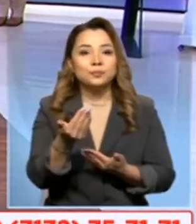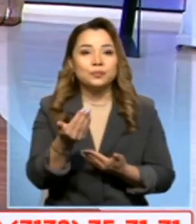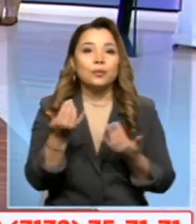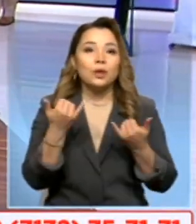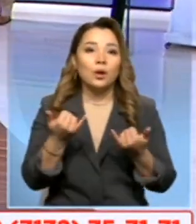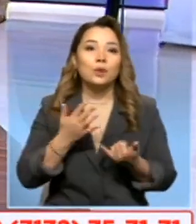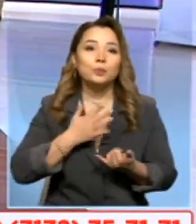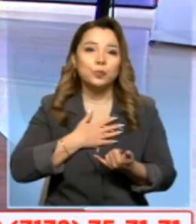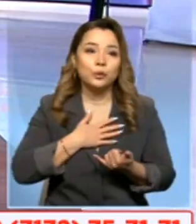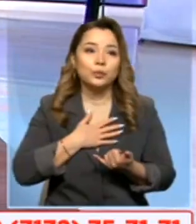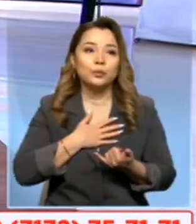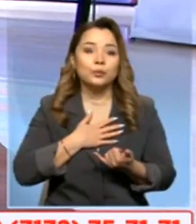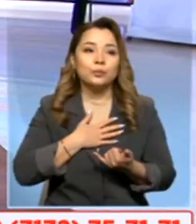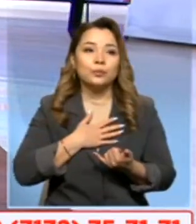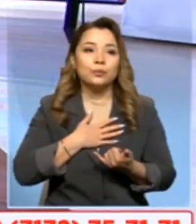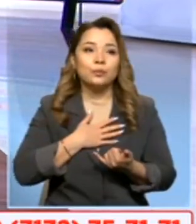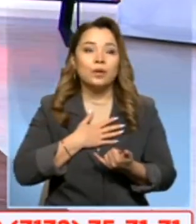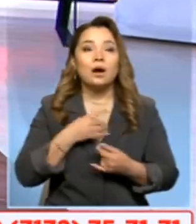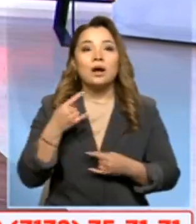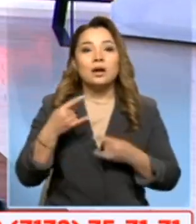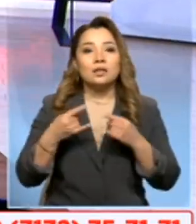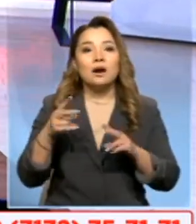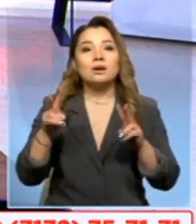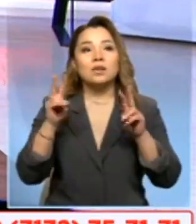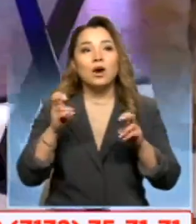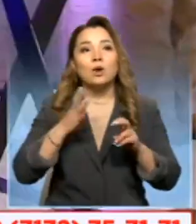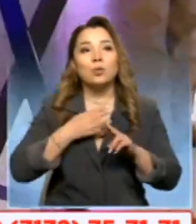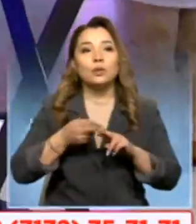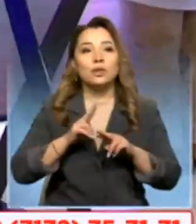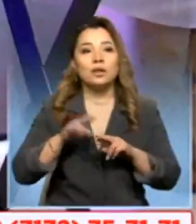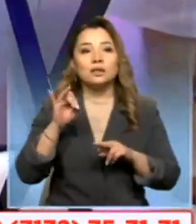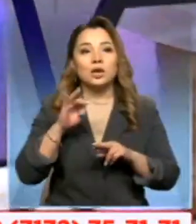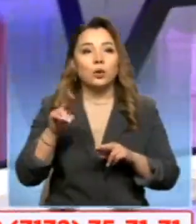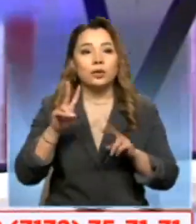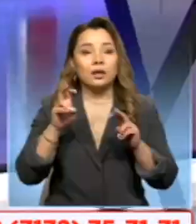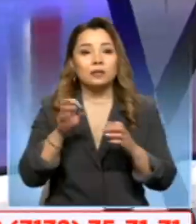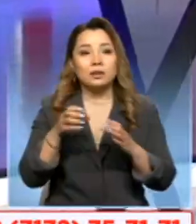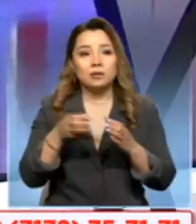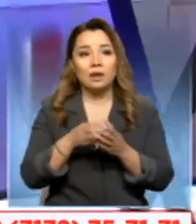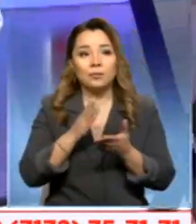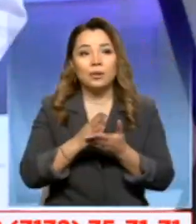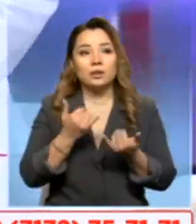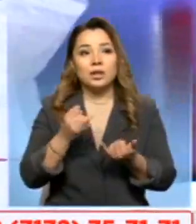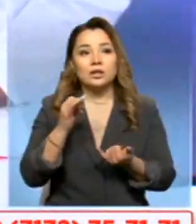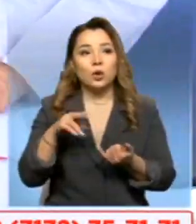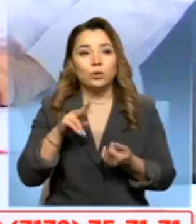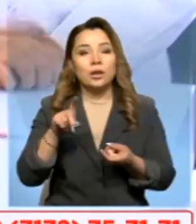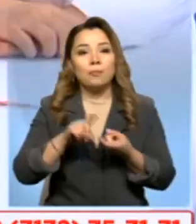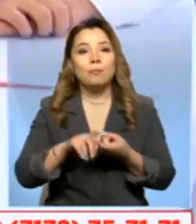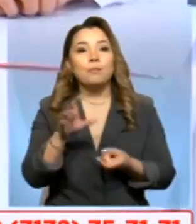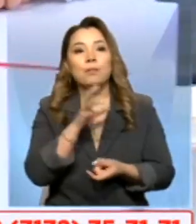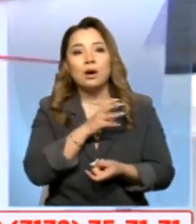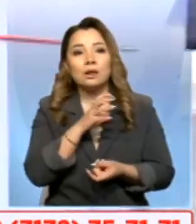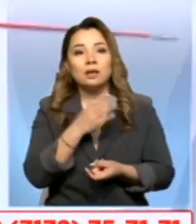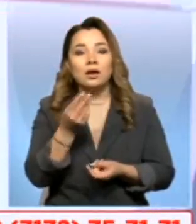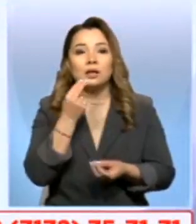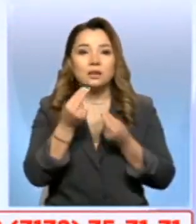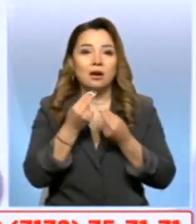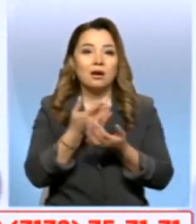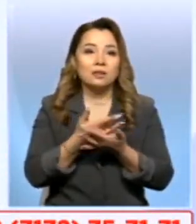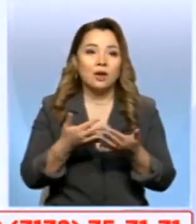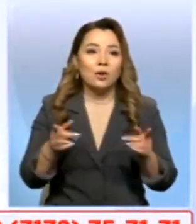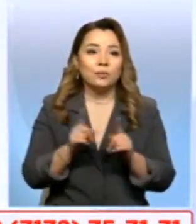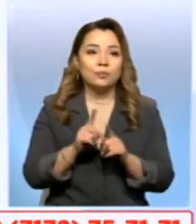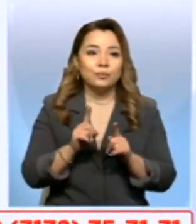Бүгін біздің эфиріміздің тақырыбының өзі йод болғандықтан, біз бүгін йодқа бай